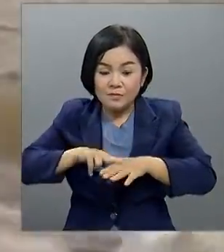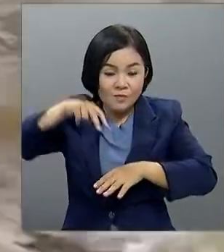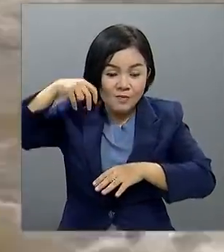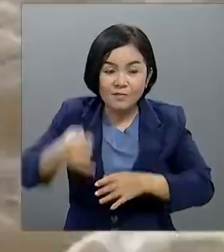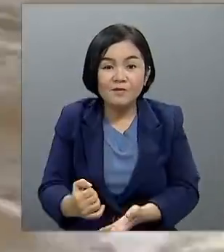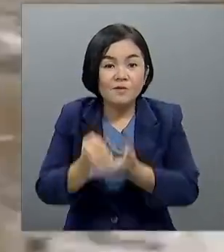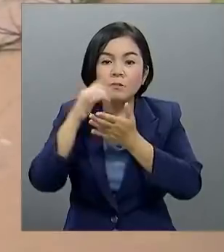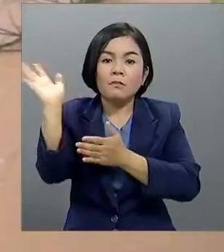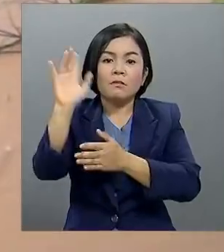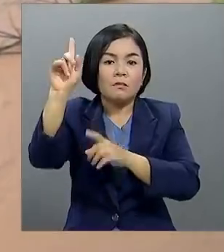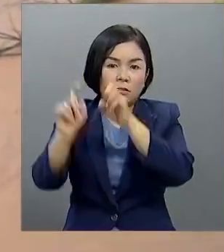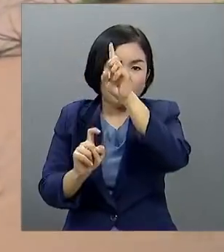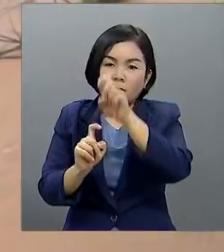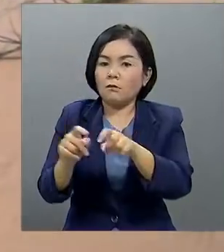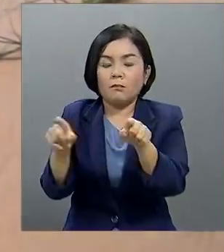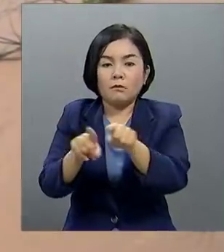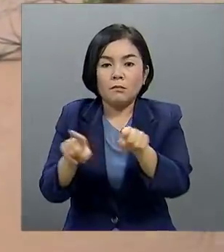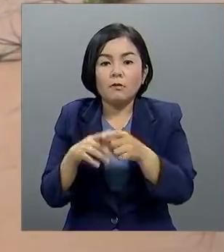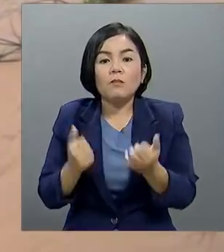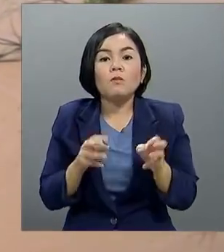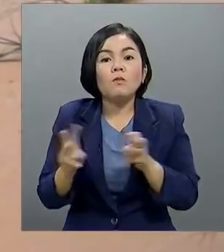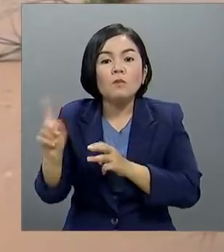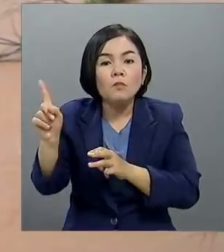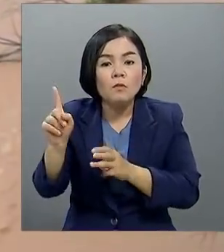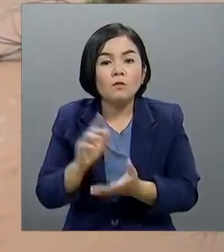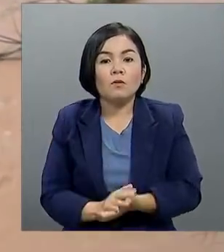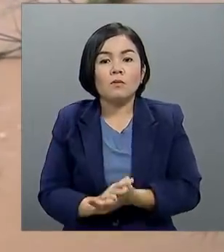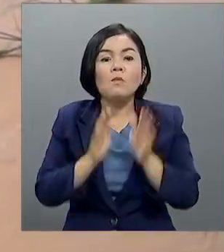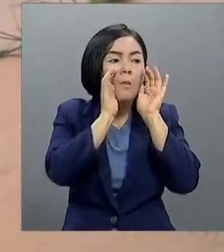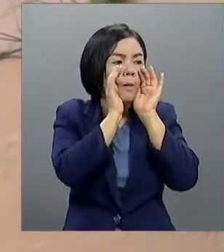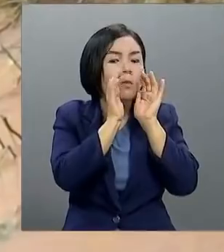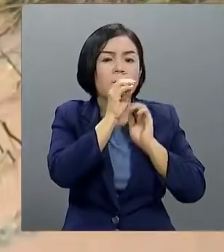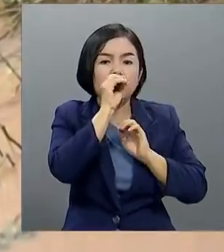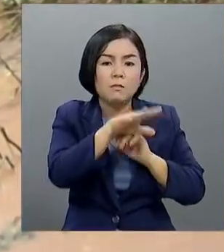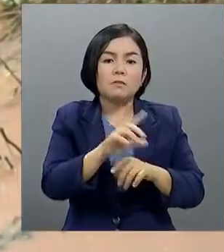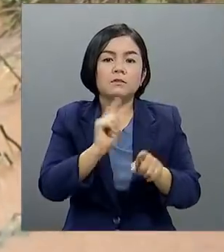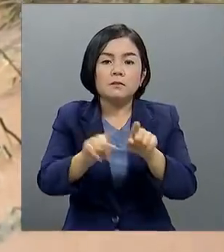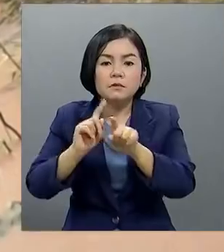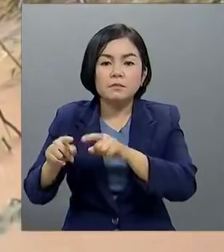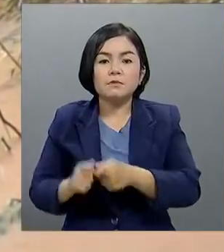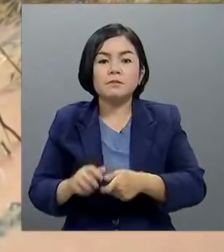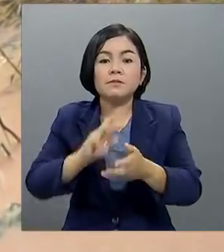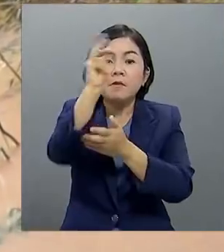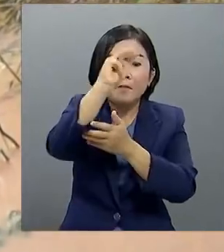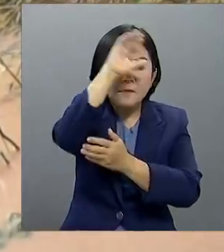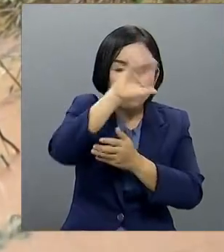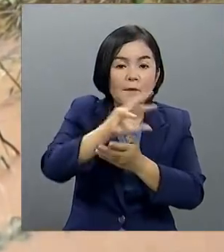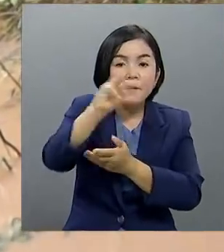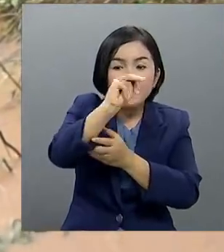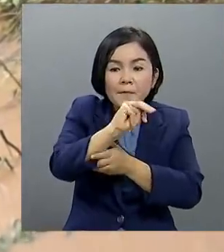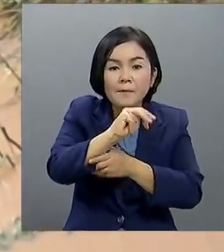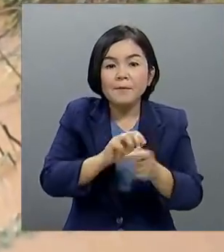ได้ขอให้ช่วยด้วยการใช้มาตรการนี้ครับตะโกนโยนยื่นนะตะโกนโยนยื่นนะครับโดยตะโกนเรียกให้ผู้ใหญ่